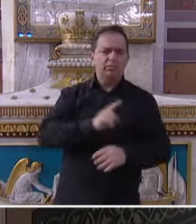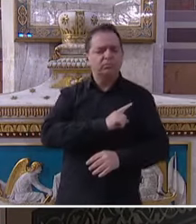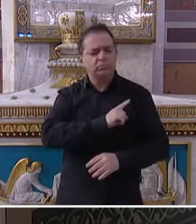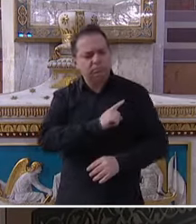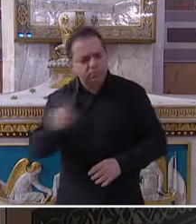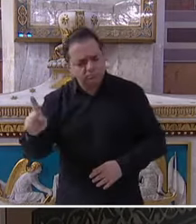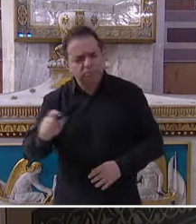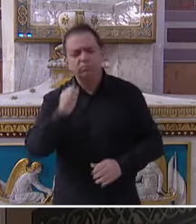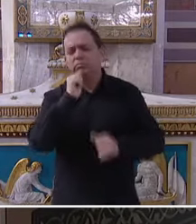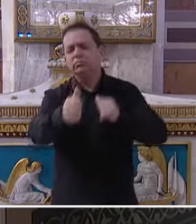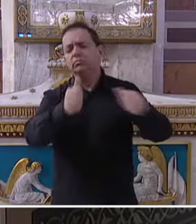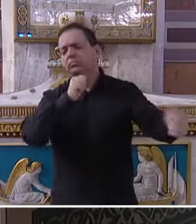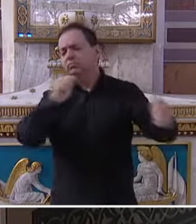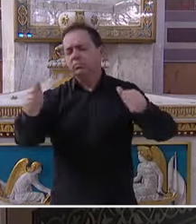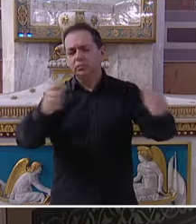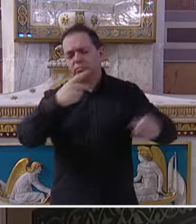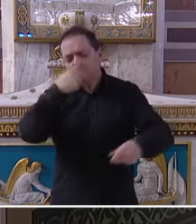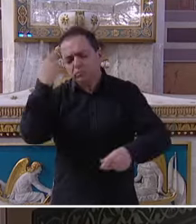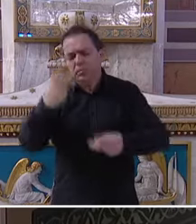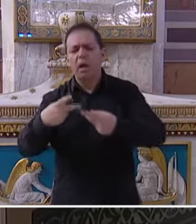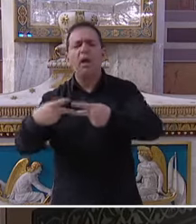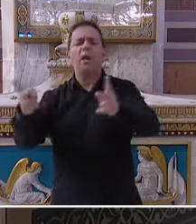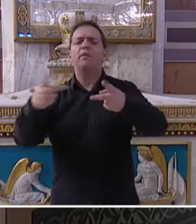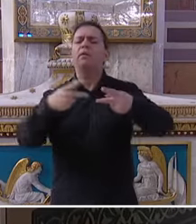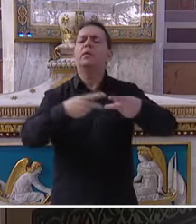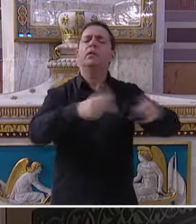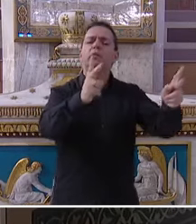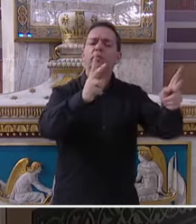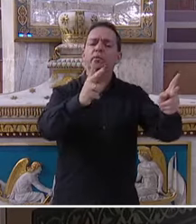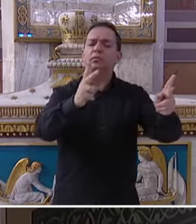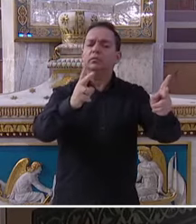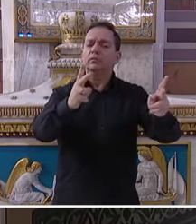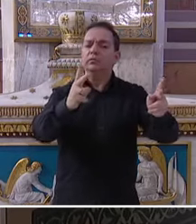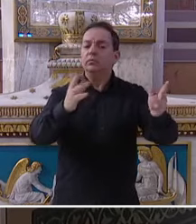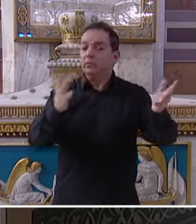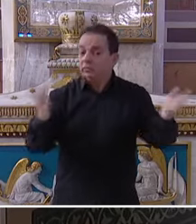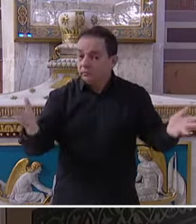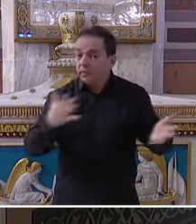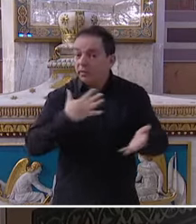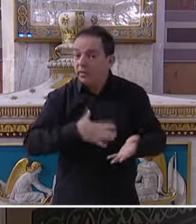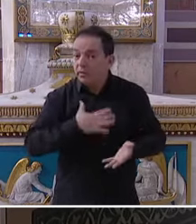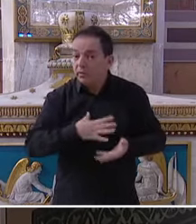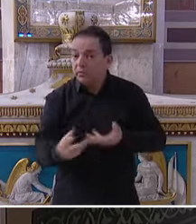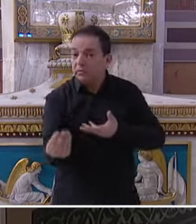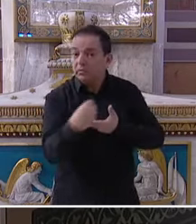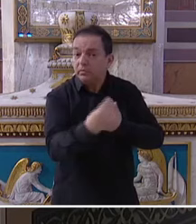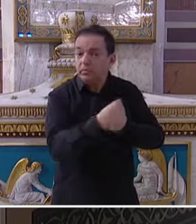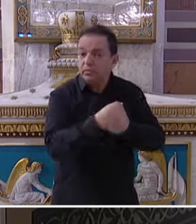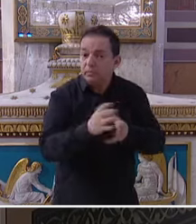της προαιρέσεως και της ελευθερίας τους να γίνουν μέτοχοι των